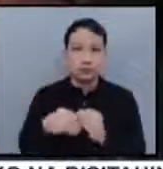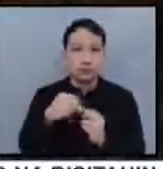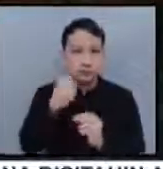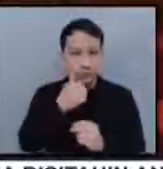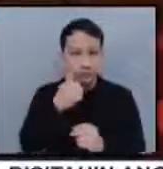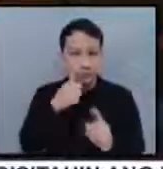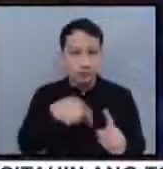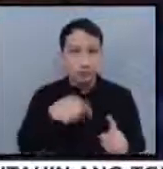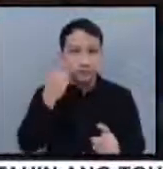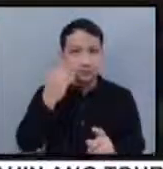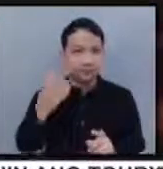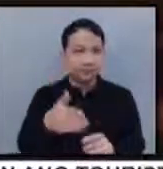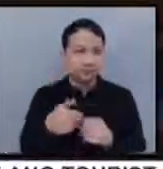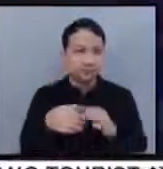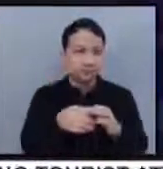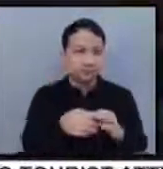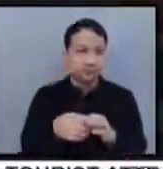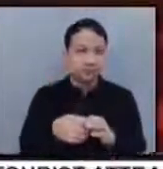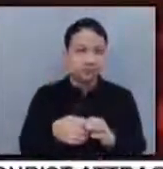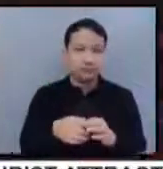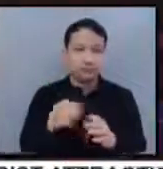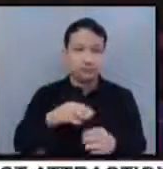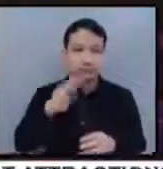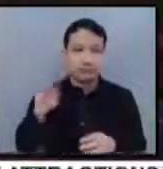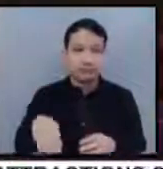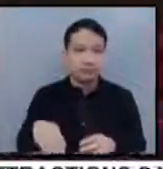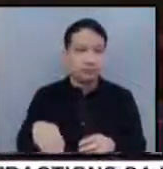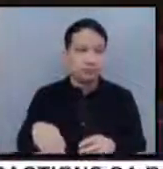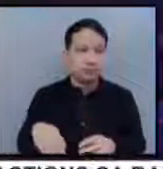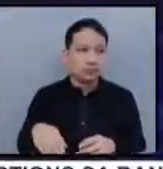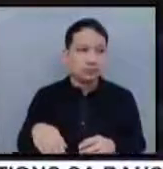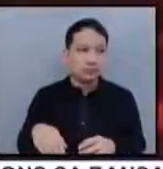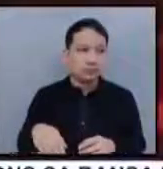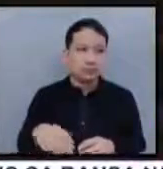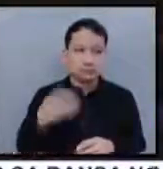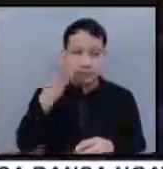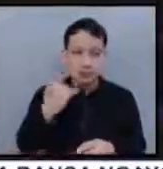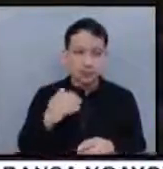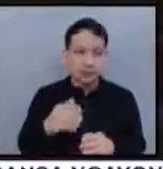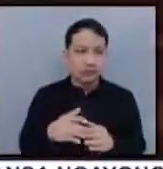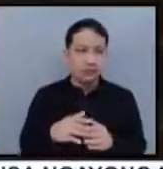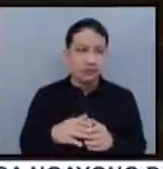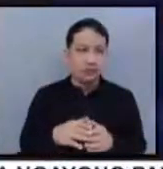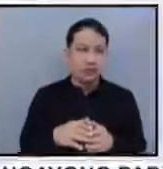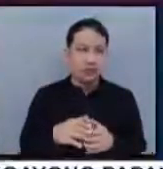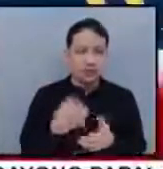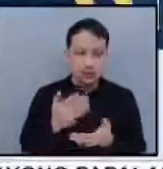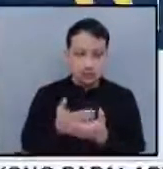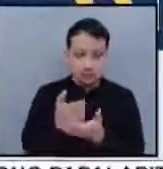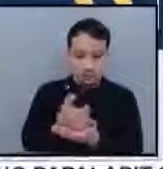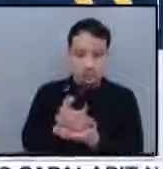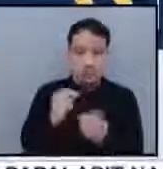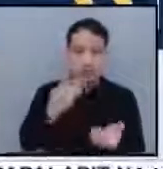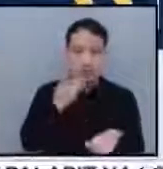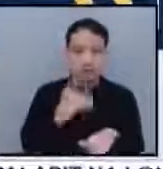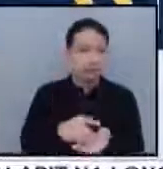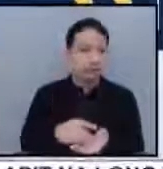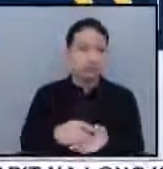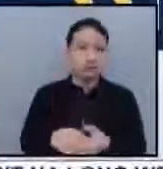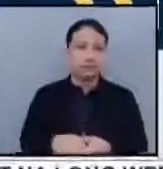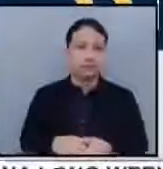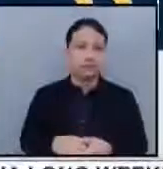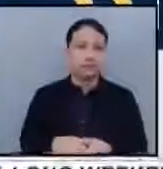kanyang karelasyon sa Santa Mesa, Manila at nag-iskandalo. Dala pa niya ang baril na bagong bili, ngunit walang dokumento. May angulo